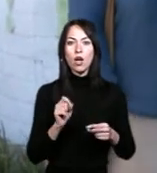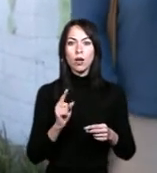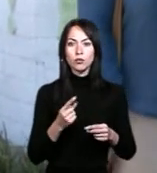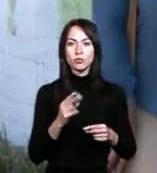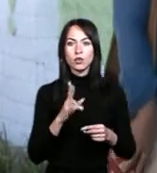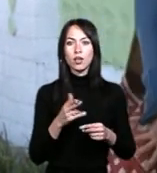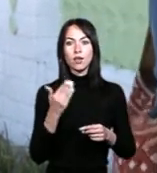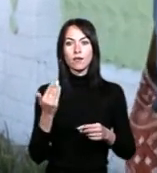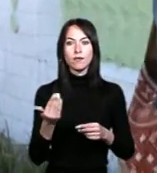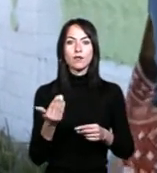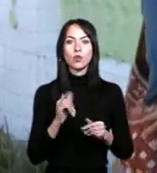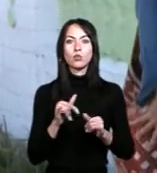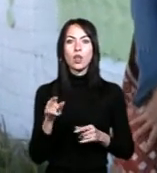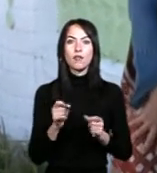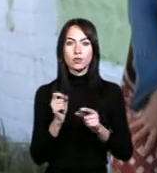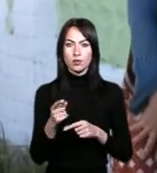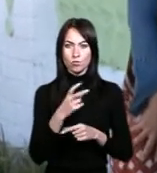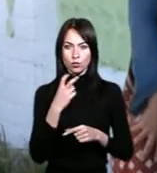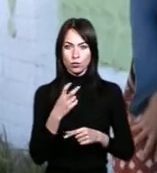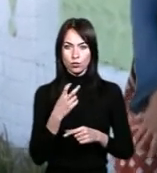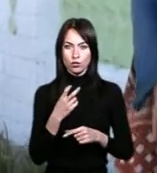діваєте свій мусор?